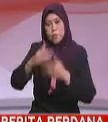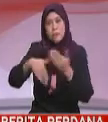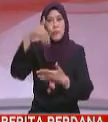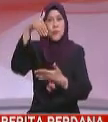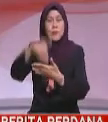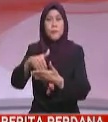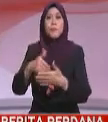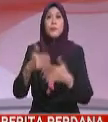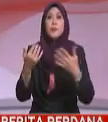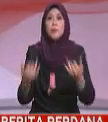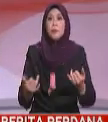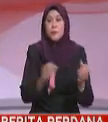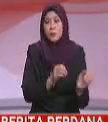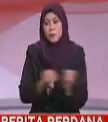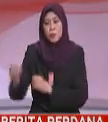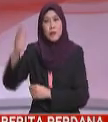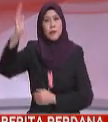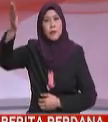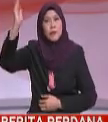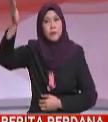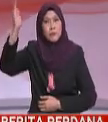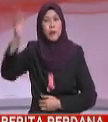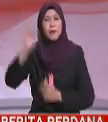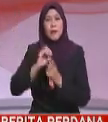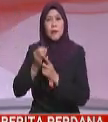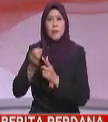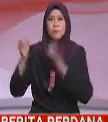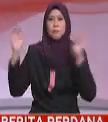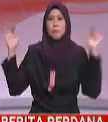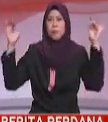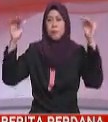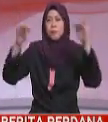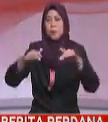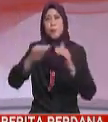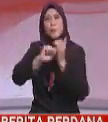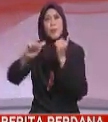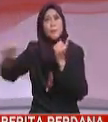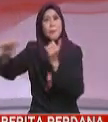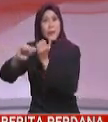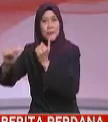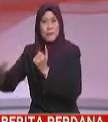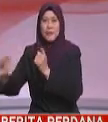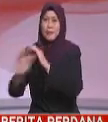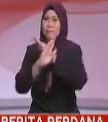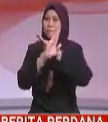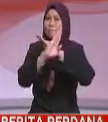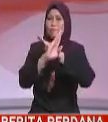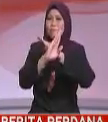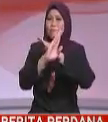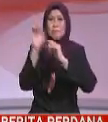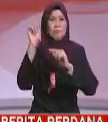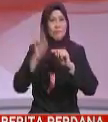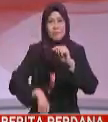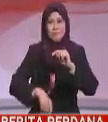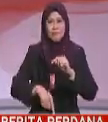Raya manakala penganjuran ceramah dan perhimpunan bagi tujuan kempen adalah tidak dibenarkan